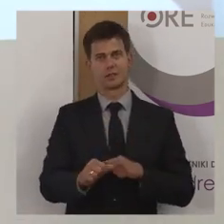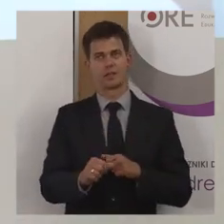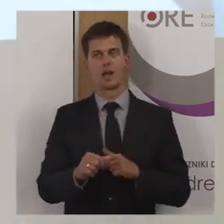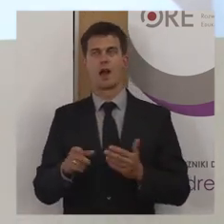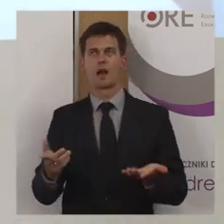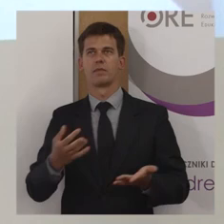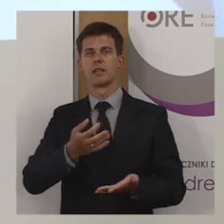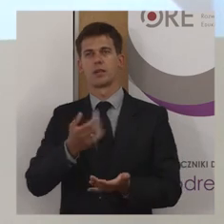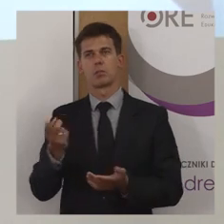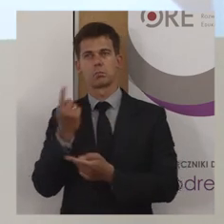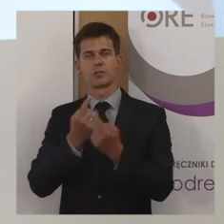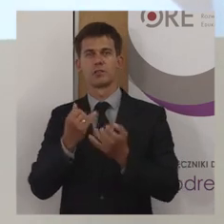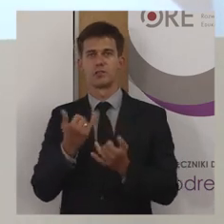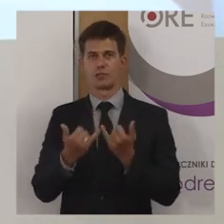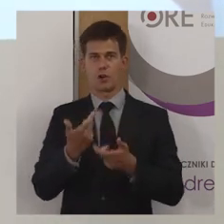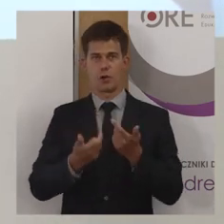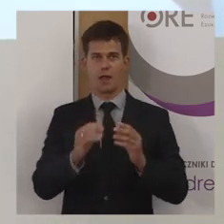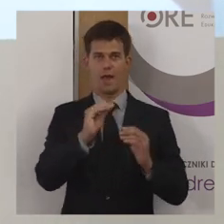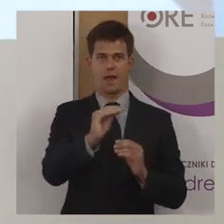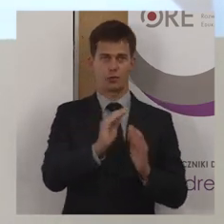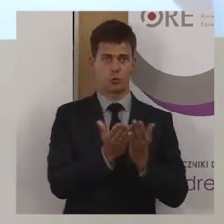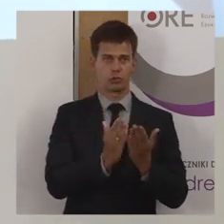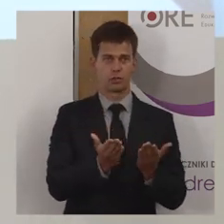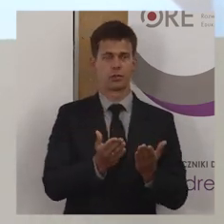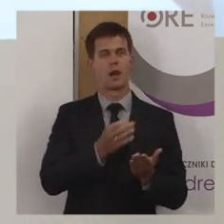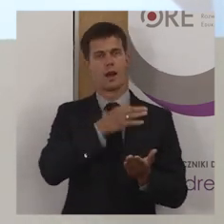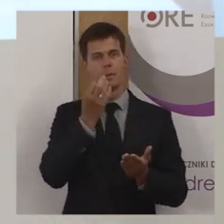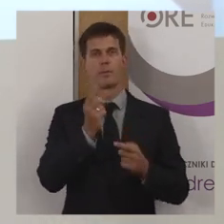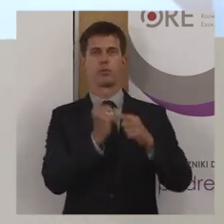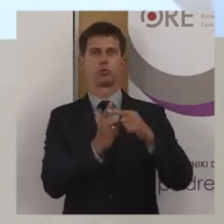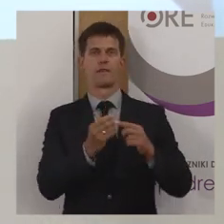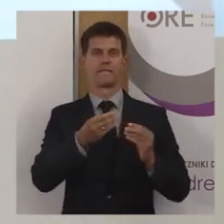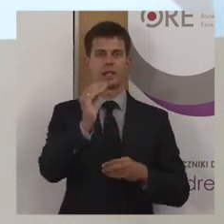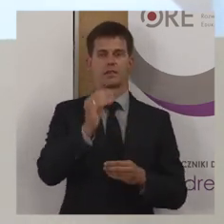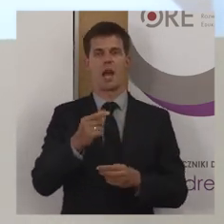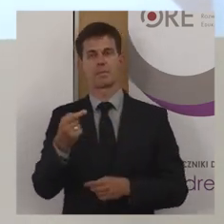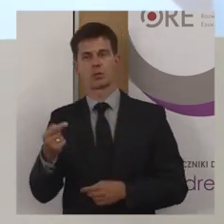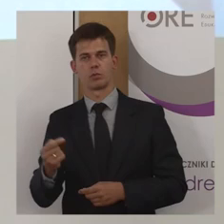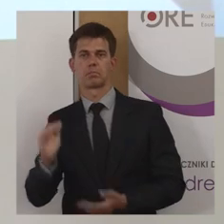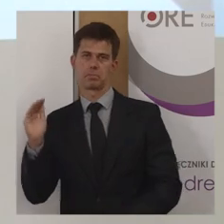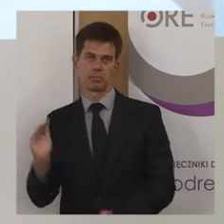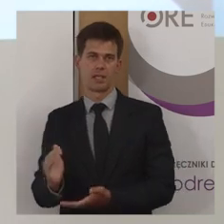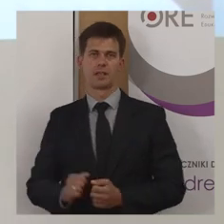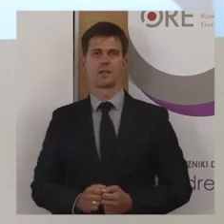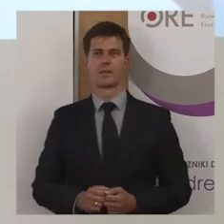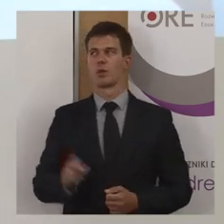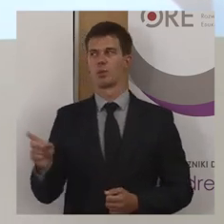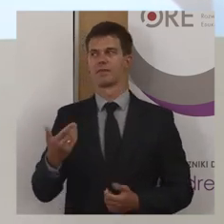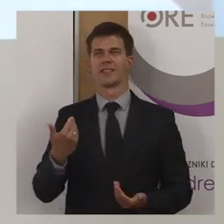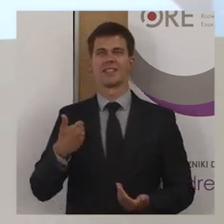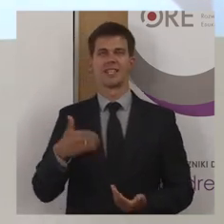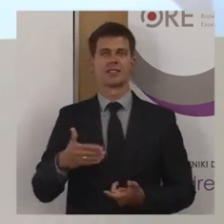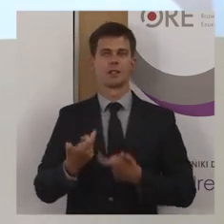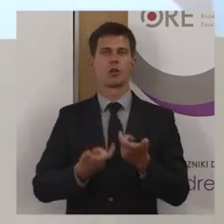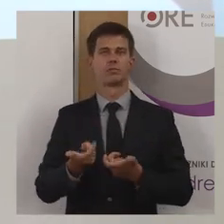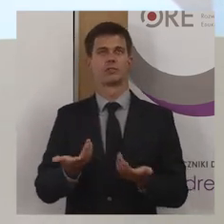że zrobienie e-podręczników daje więcej możliwości niż jest zagrożeń, bo ja oczywiście, tak jak mówię, nie chciałbym